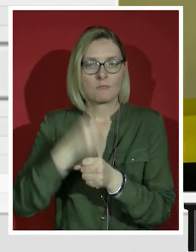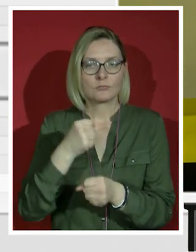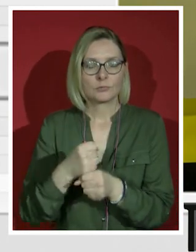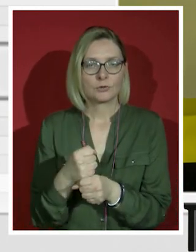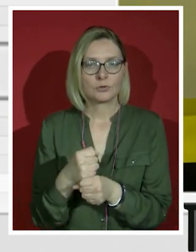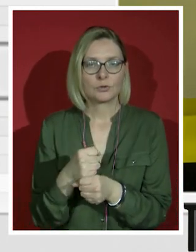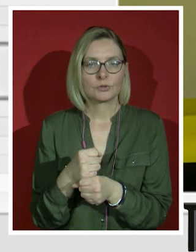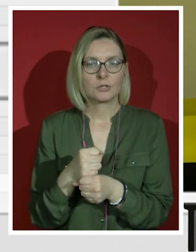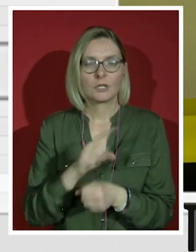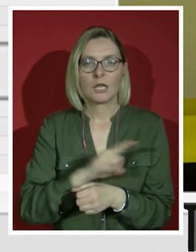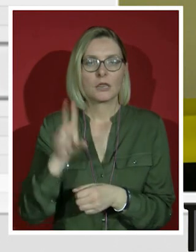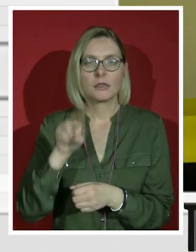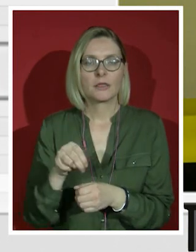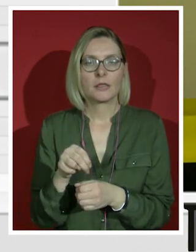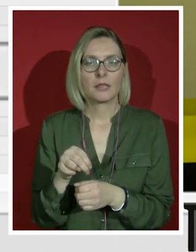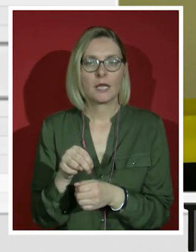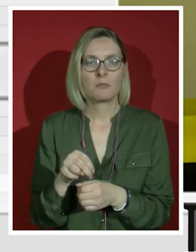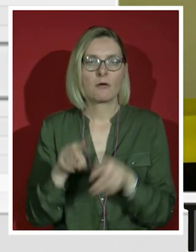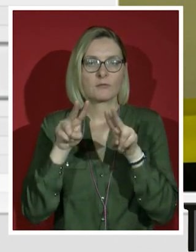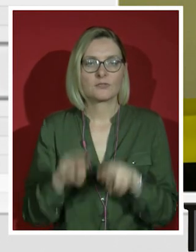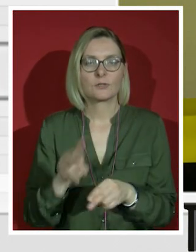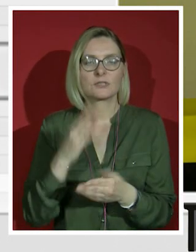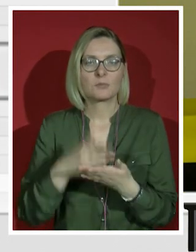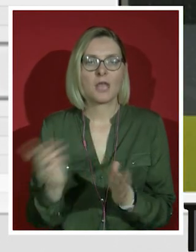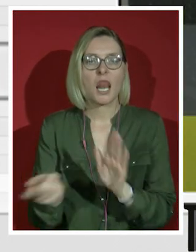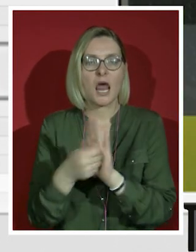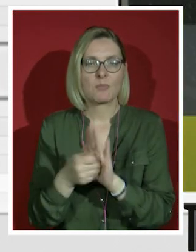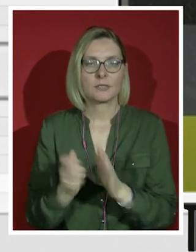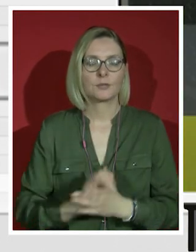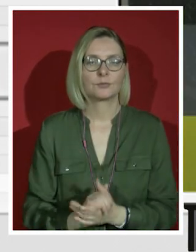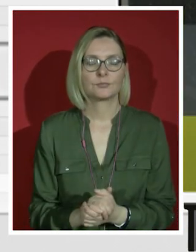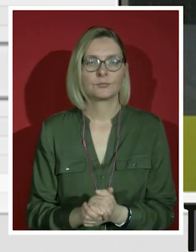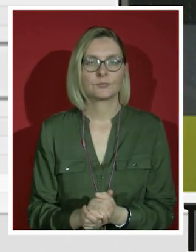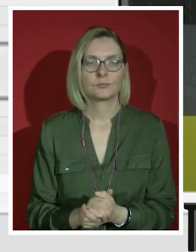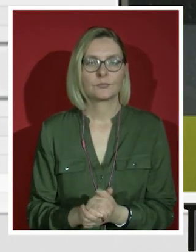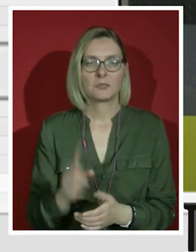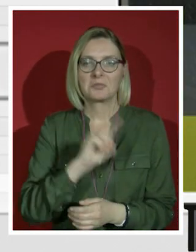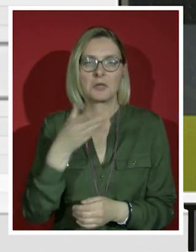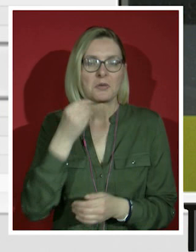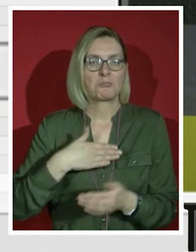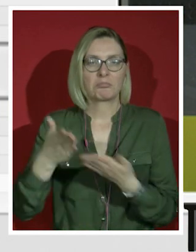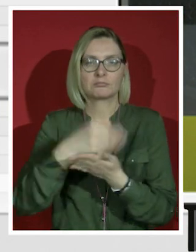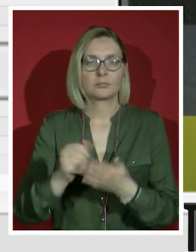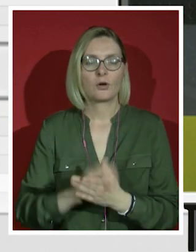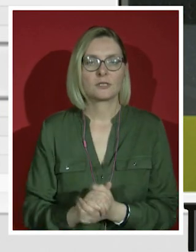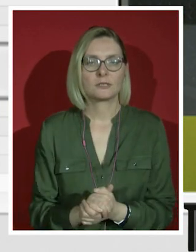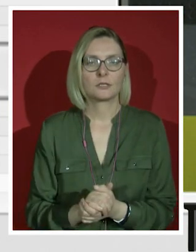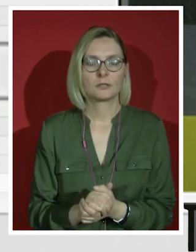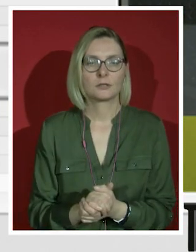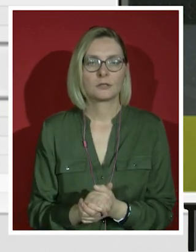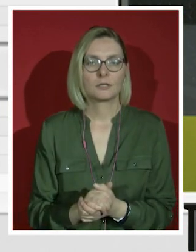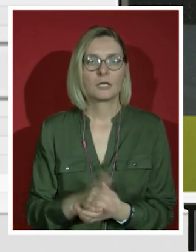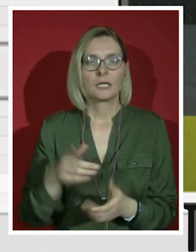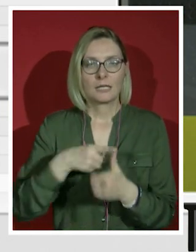производ не може во стварност да биде наплатен. Така. Да, тоа е навистина. Има кај нас во регионот